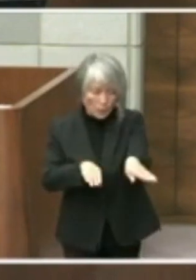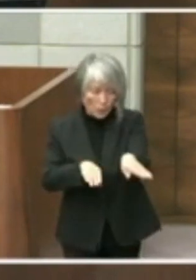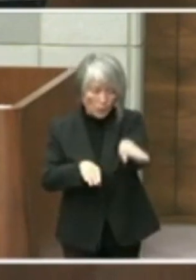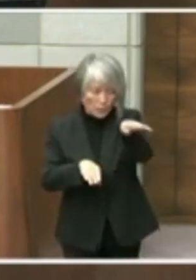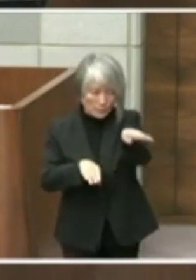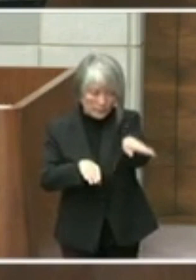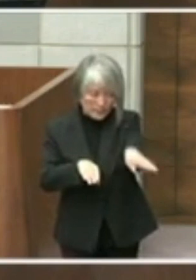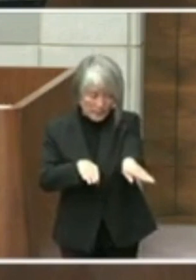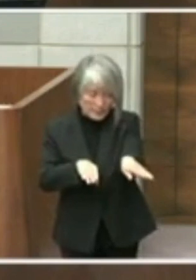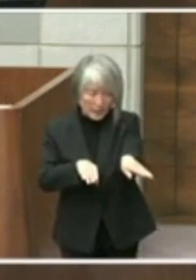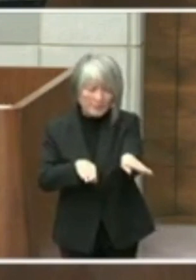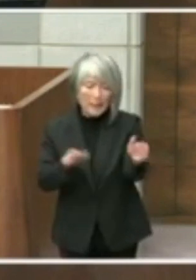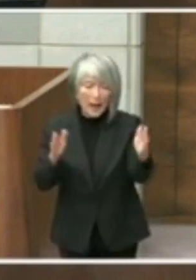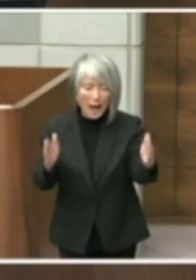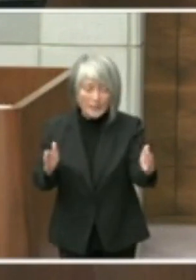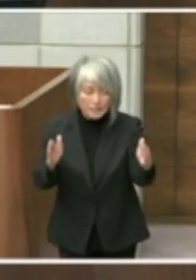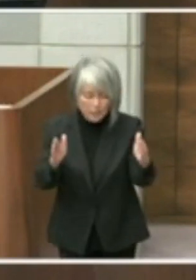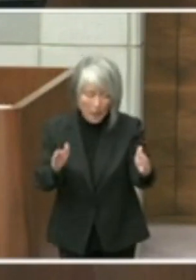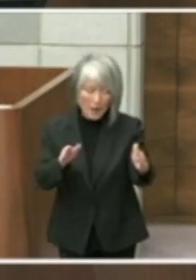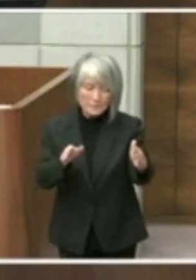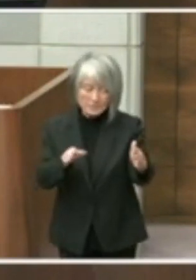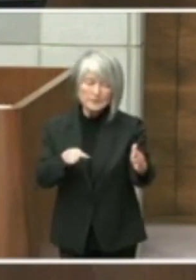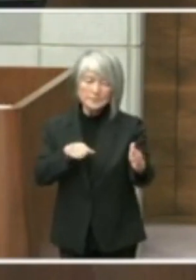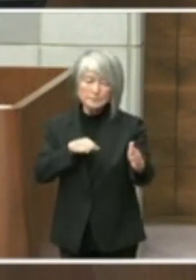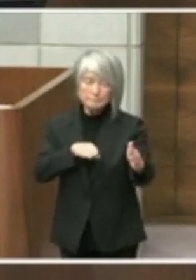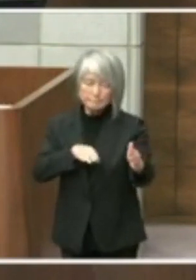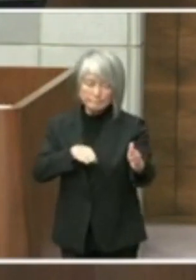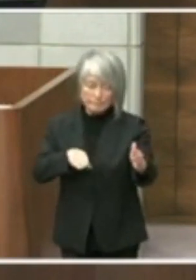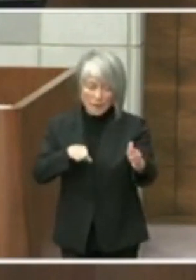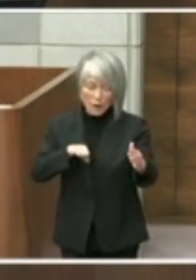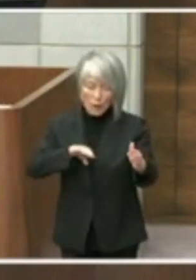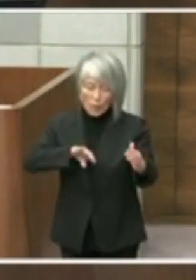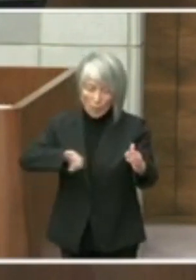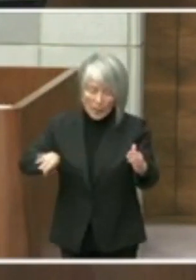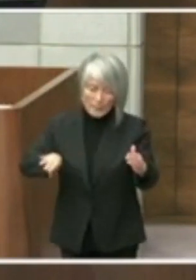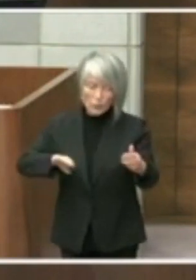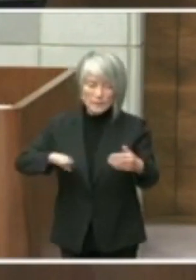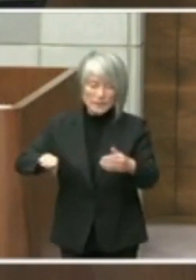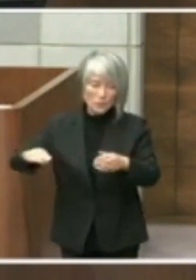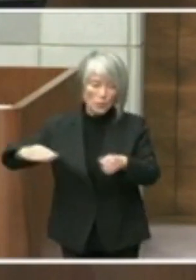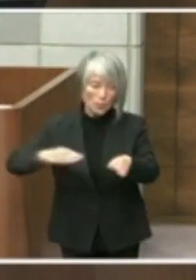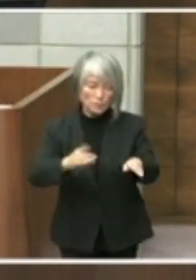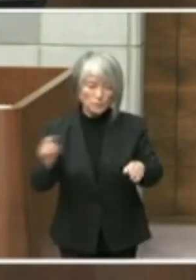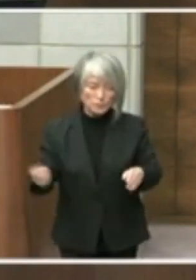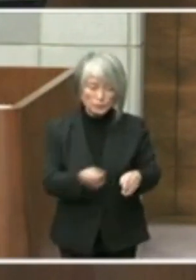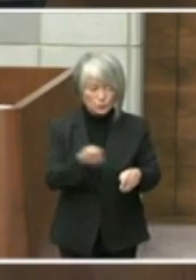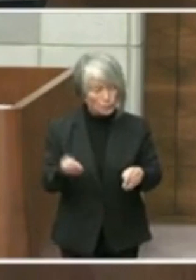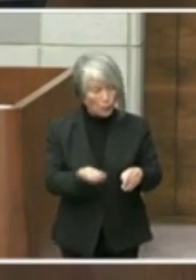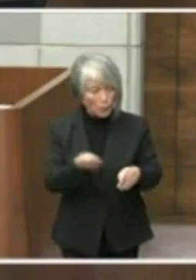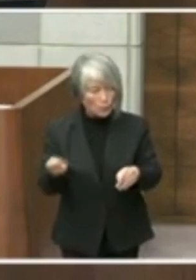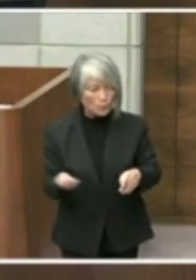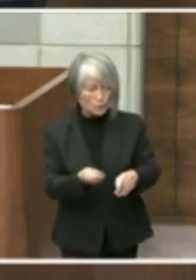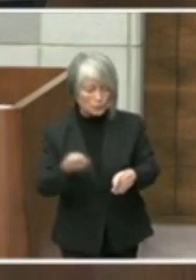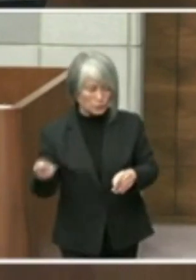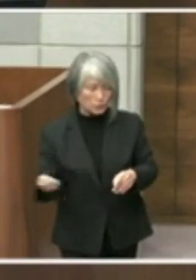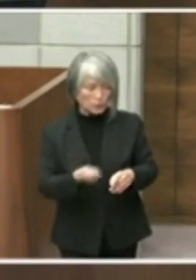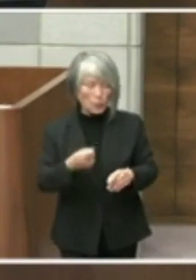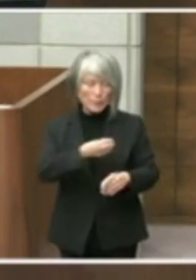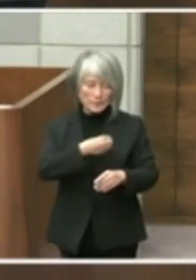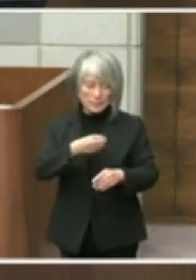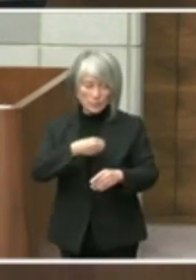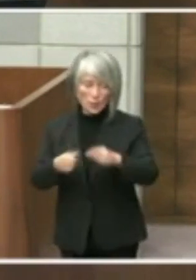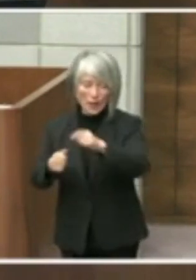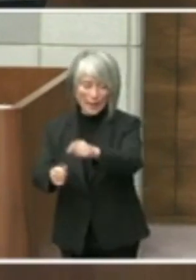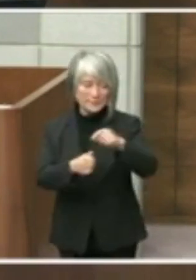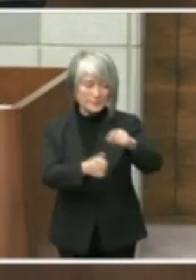車した合間などを利用し、他の車両誘導でも実施している誘導員を配置して、安